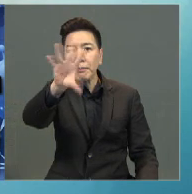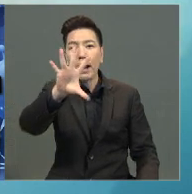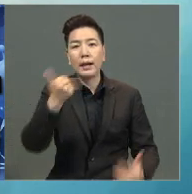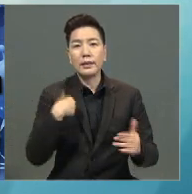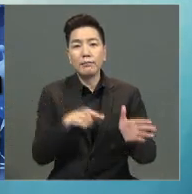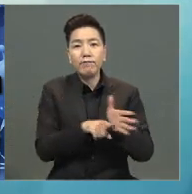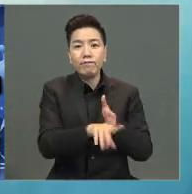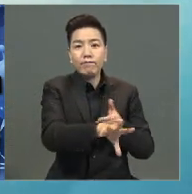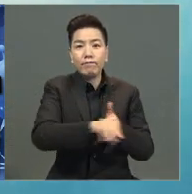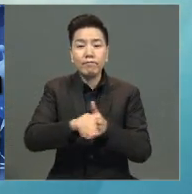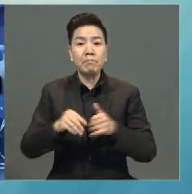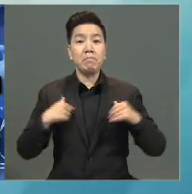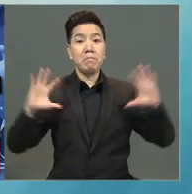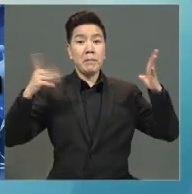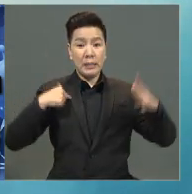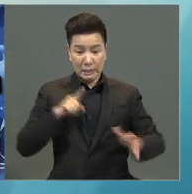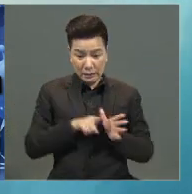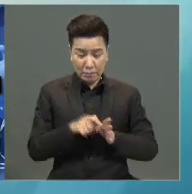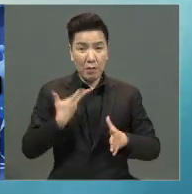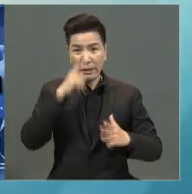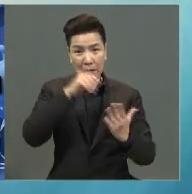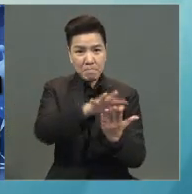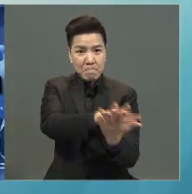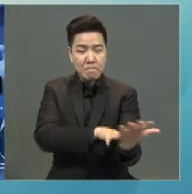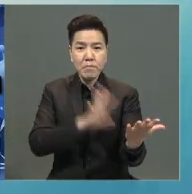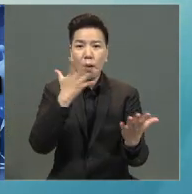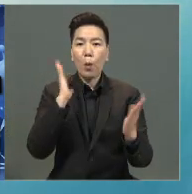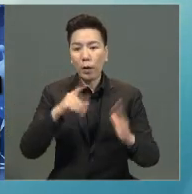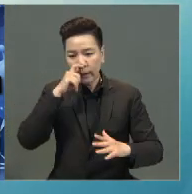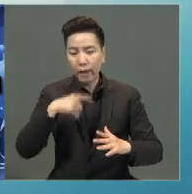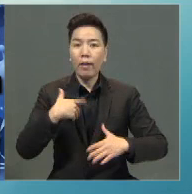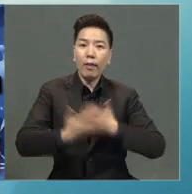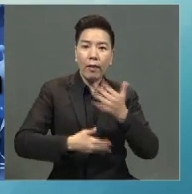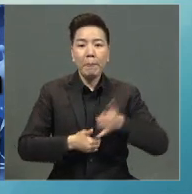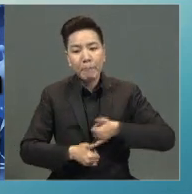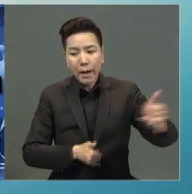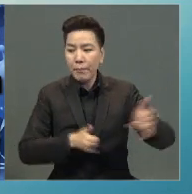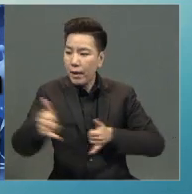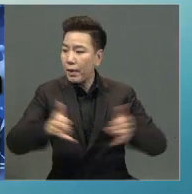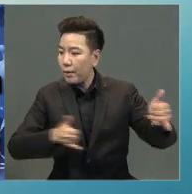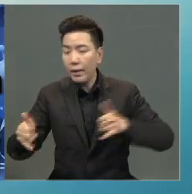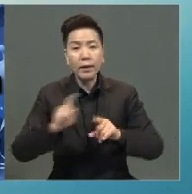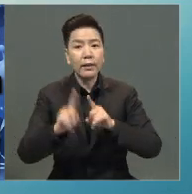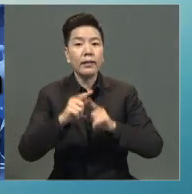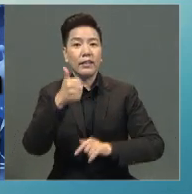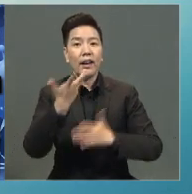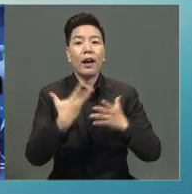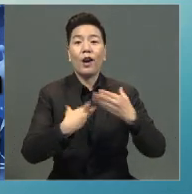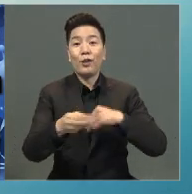านี่เราไม่มีผู้ป่วยเราก็สามารถดำเนินกิจกรรมต่างๆได้ก็คือผ่อนปรน